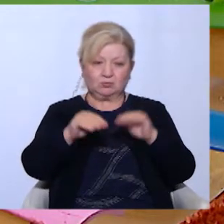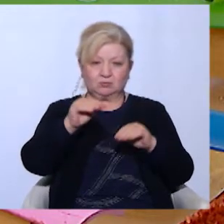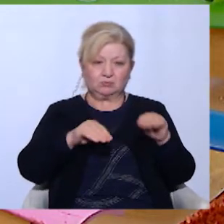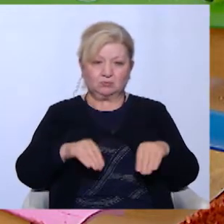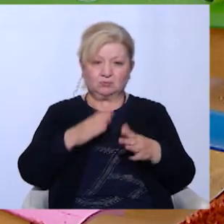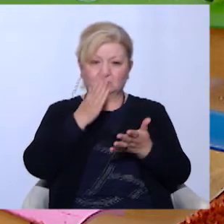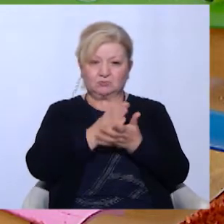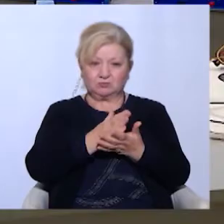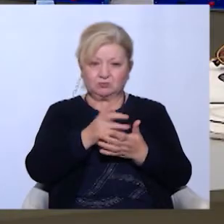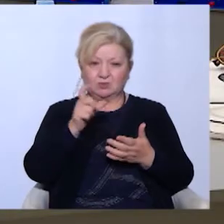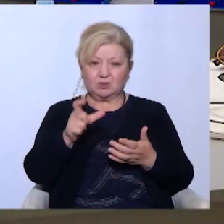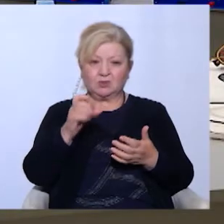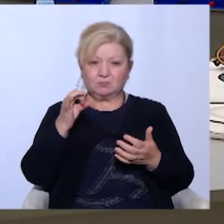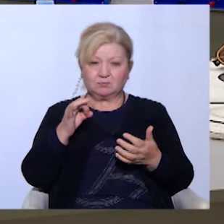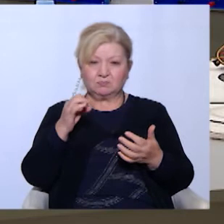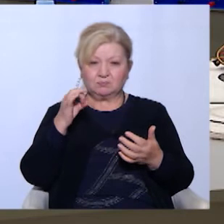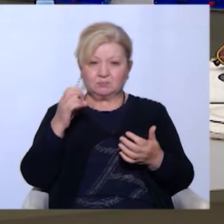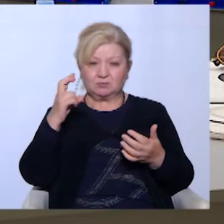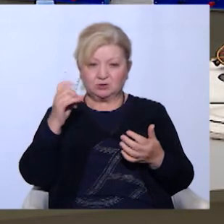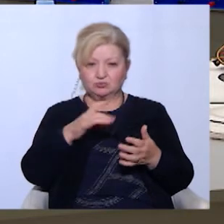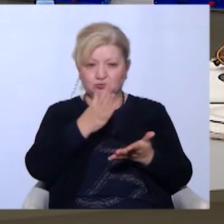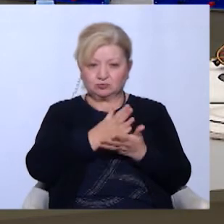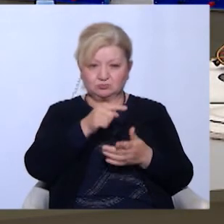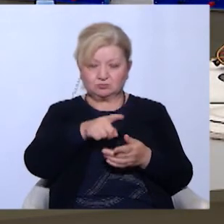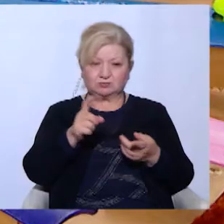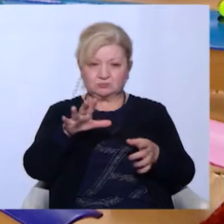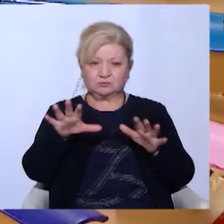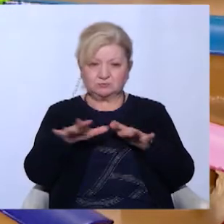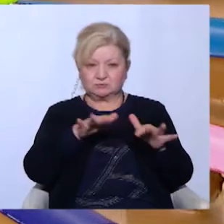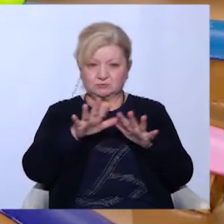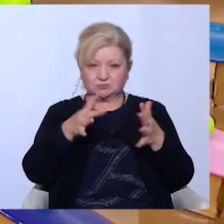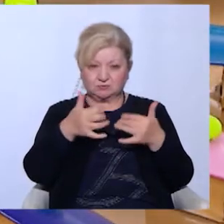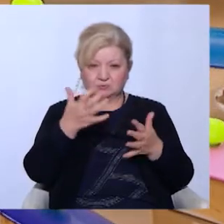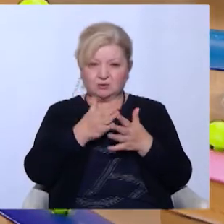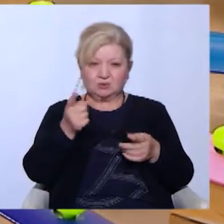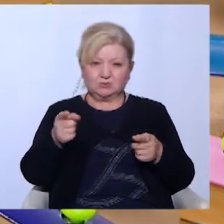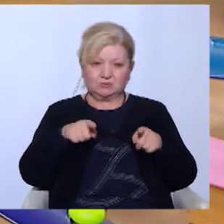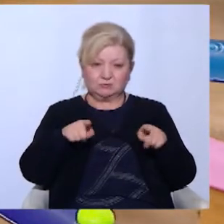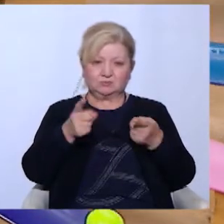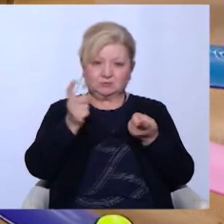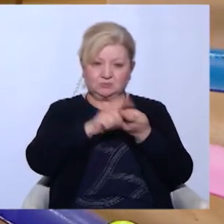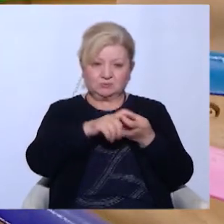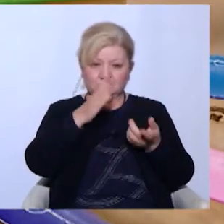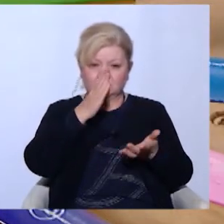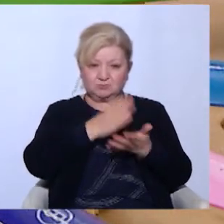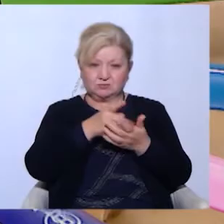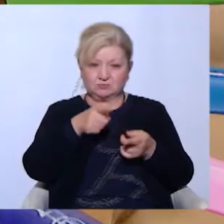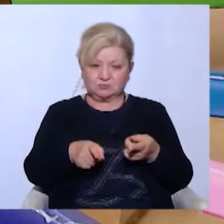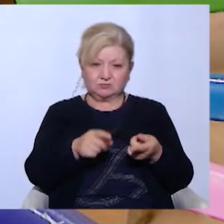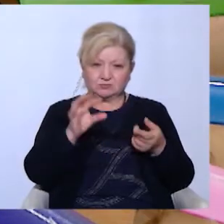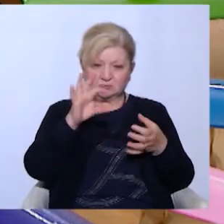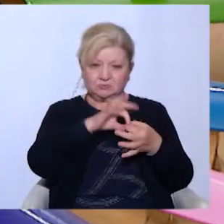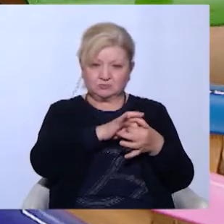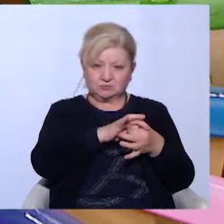ეს ყველაფერი მოწყობილი. გვაქვს აგერ ბიჯური ძრავა, რომელიც არის ღვედით დაკავშირებული აი ამ ღერცთან, რომელზე